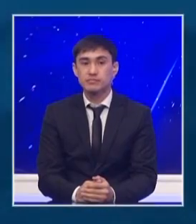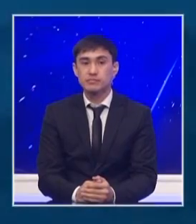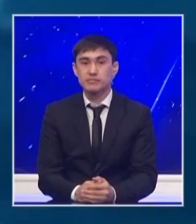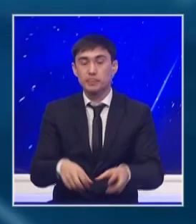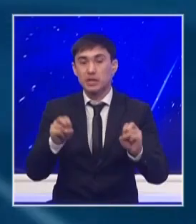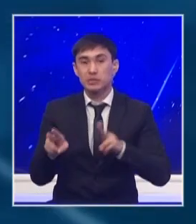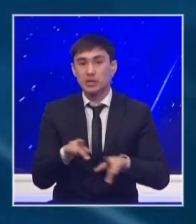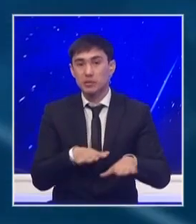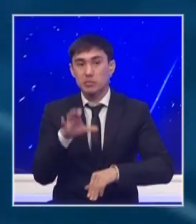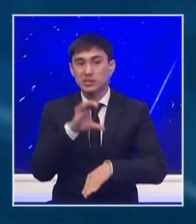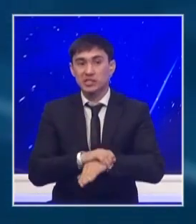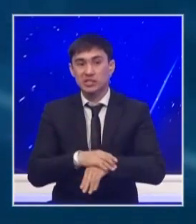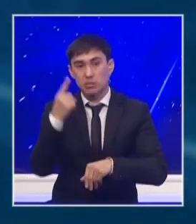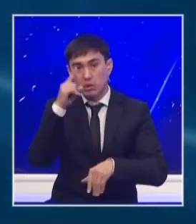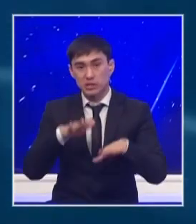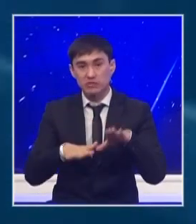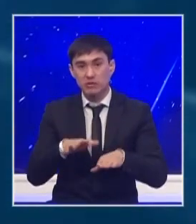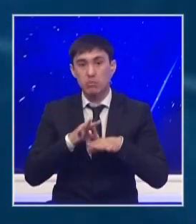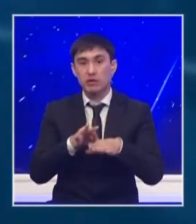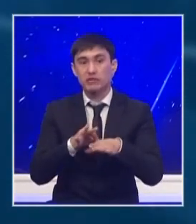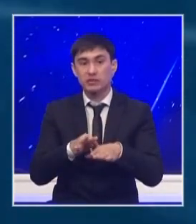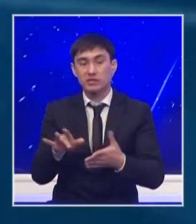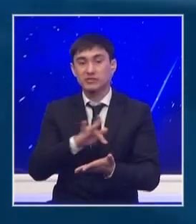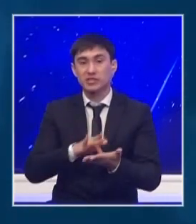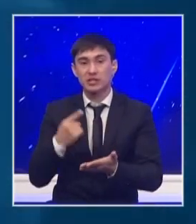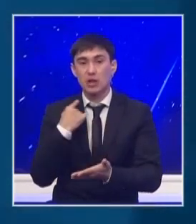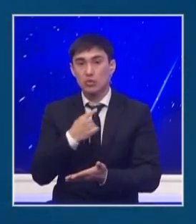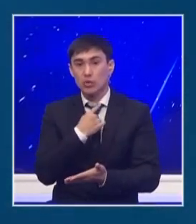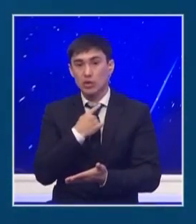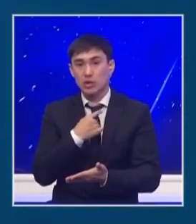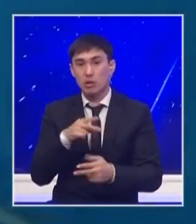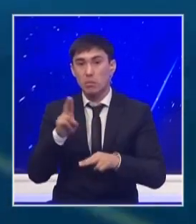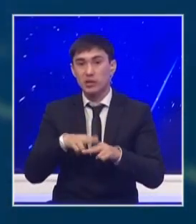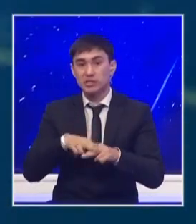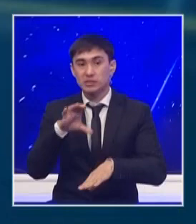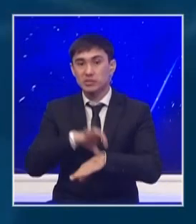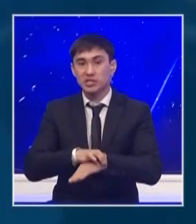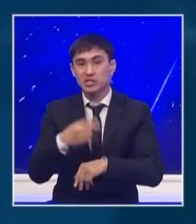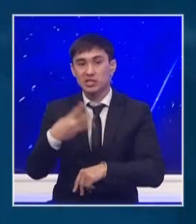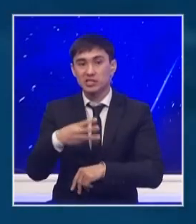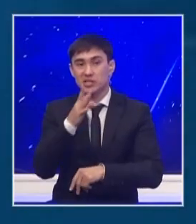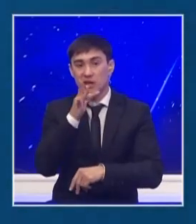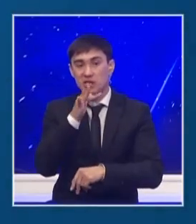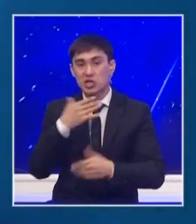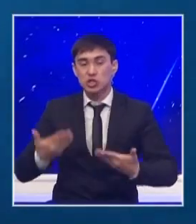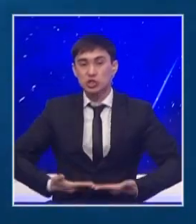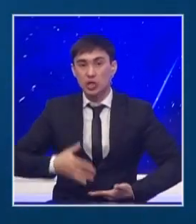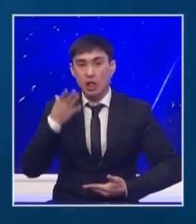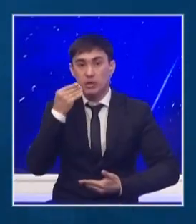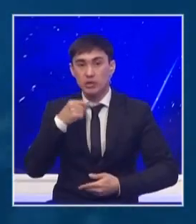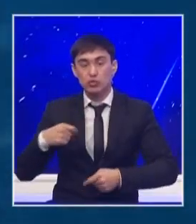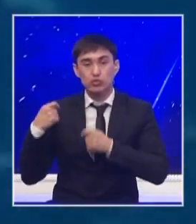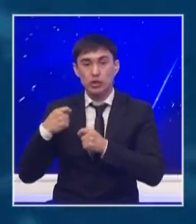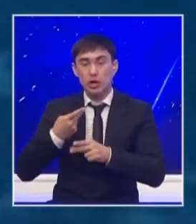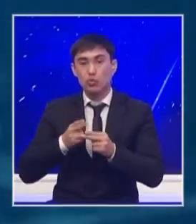спецоперация по задержанию подозреваемого проведена в центре Талдыкоргана полицейскими задержан тридцатилетний житель Алматы в